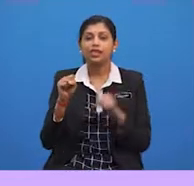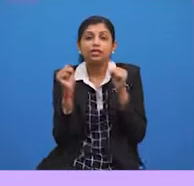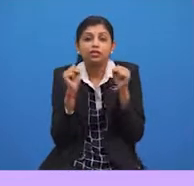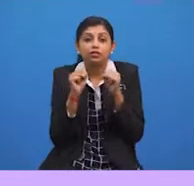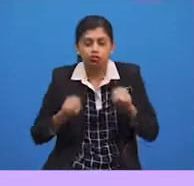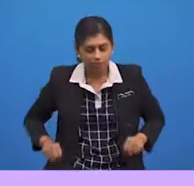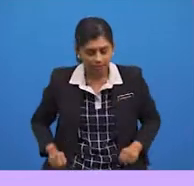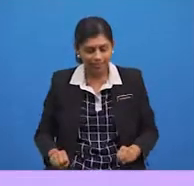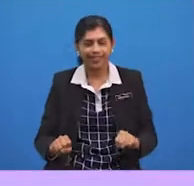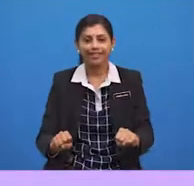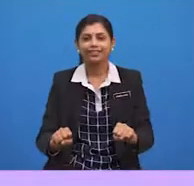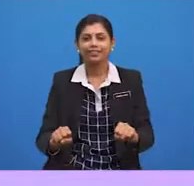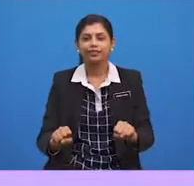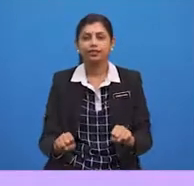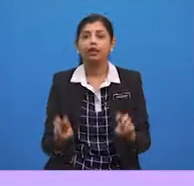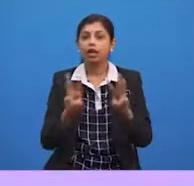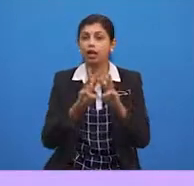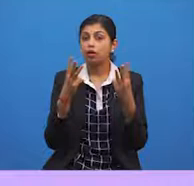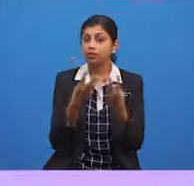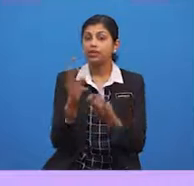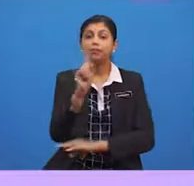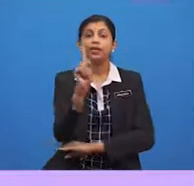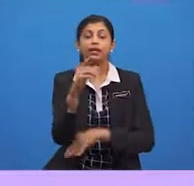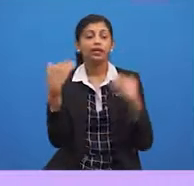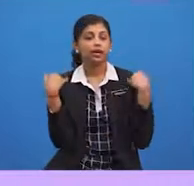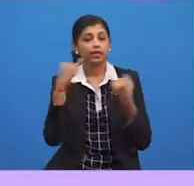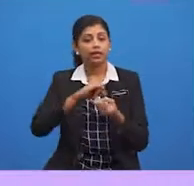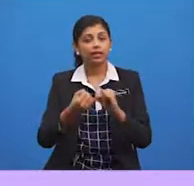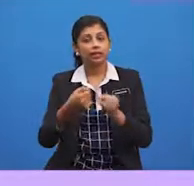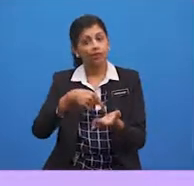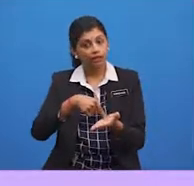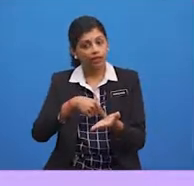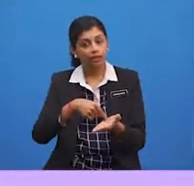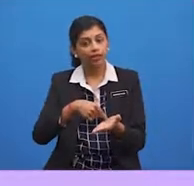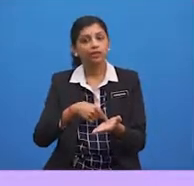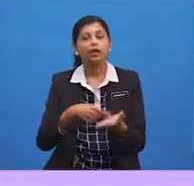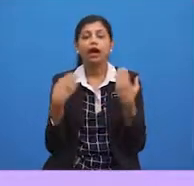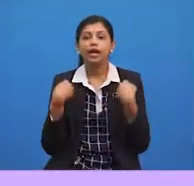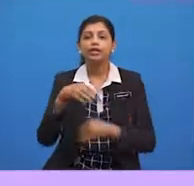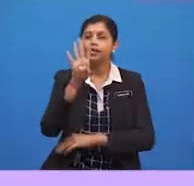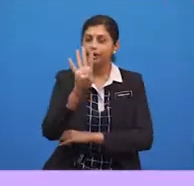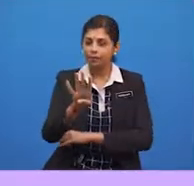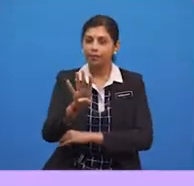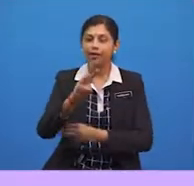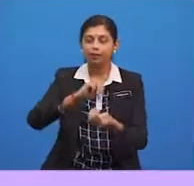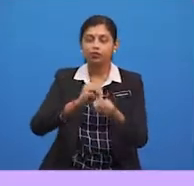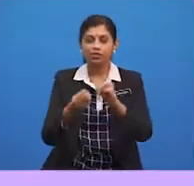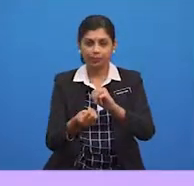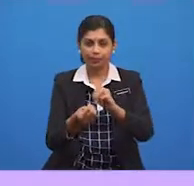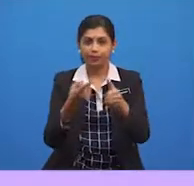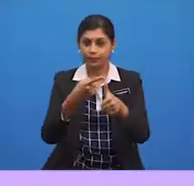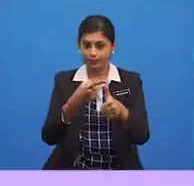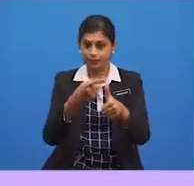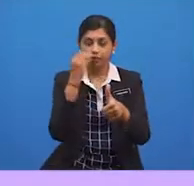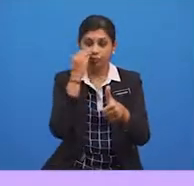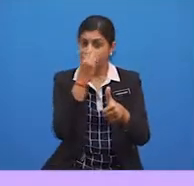Kawasan yang mengalami iklim ini juga akan mengalami empat musim, iaitu